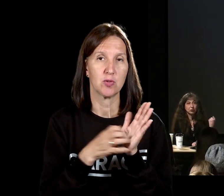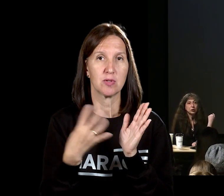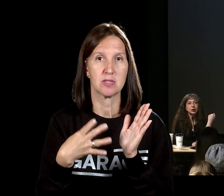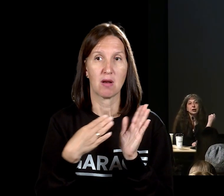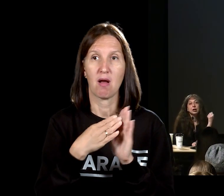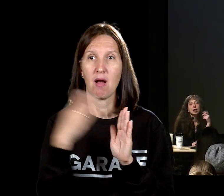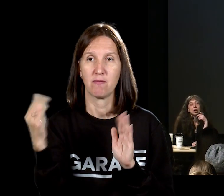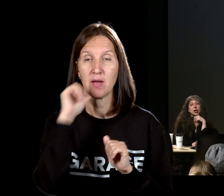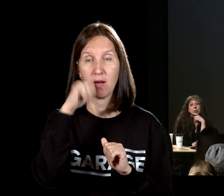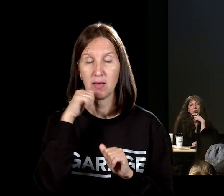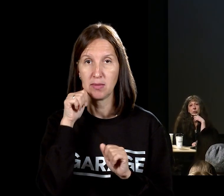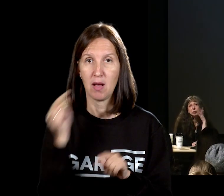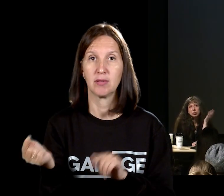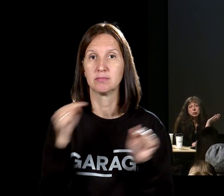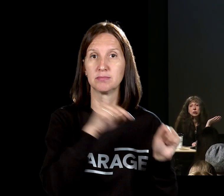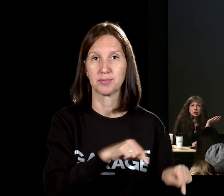оказывается в Испании,